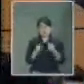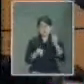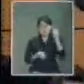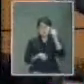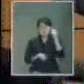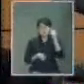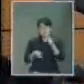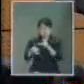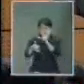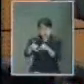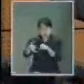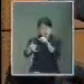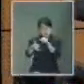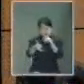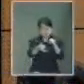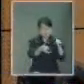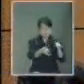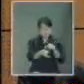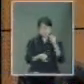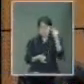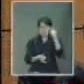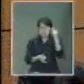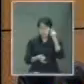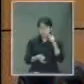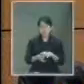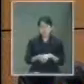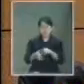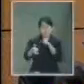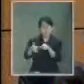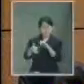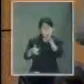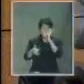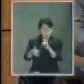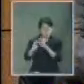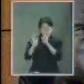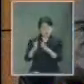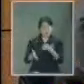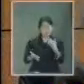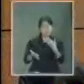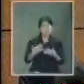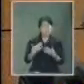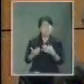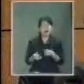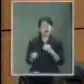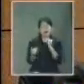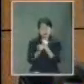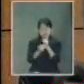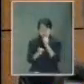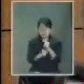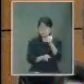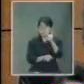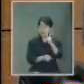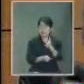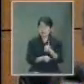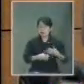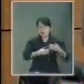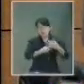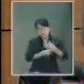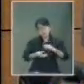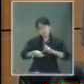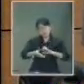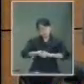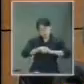ล้วก็โอ้โหสุดๆแต่ท่านก็ยังกอดกับเขานะเออกอดได้เมื่อก่อนเห็นด่า